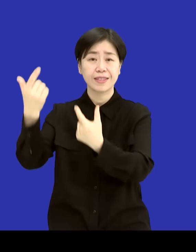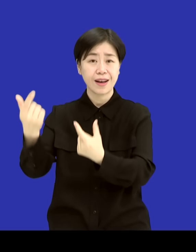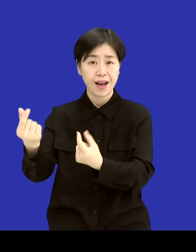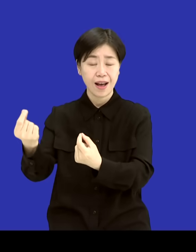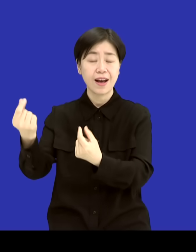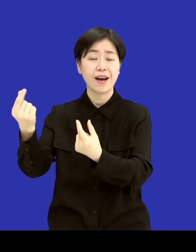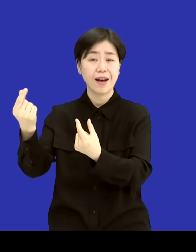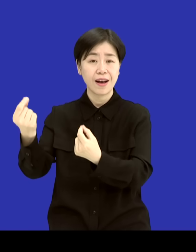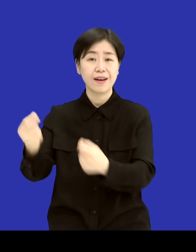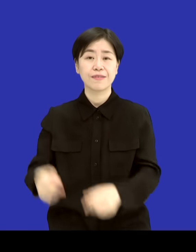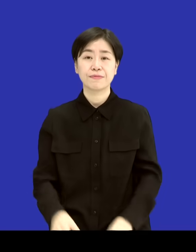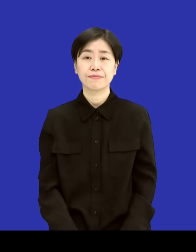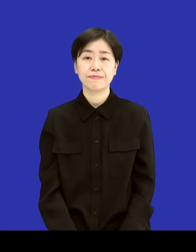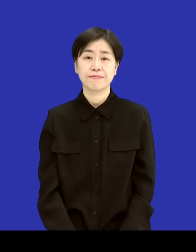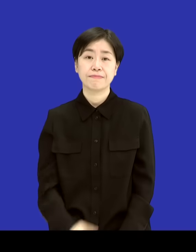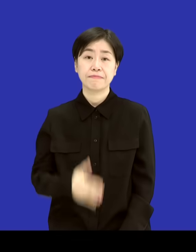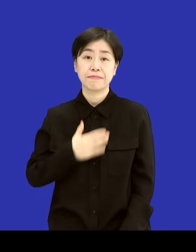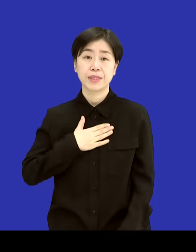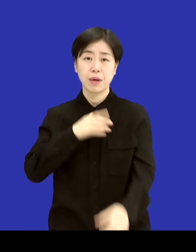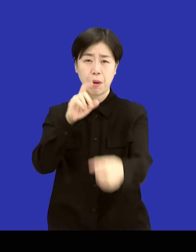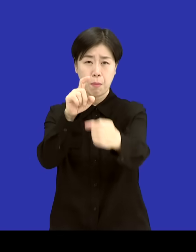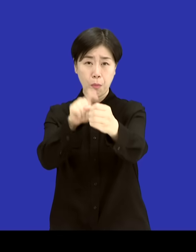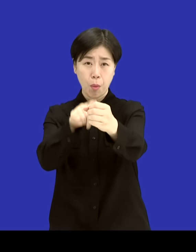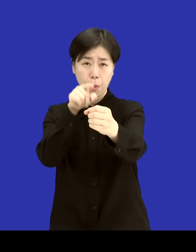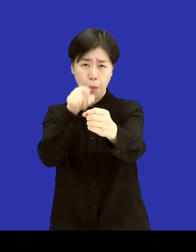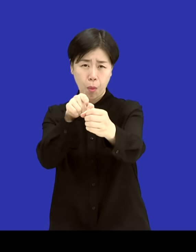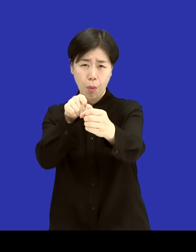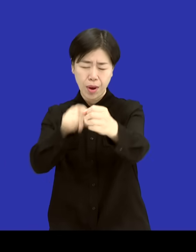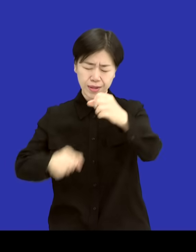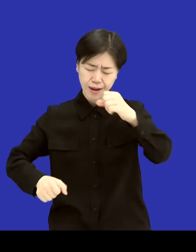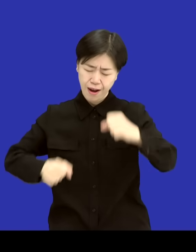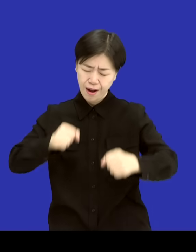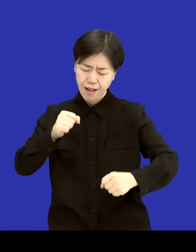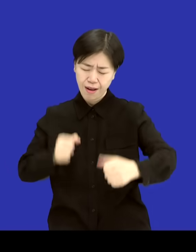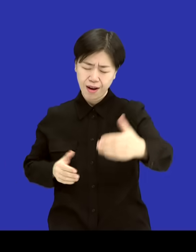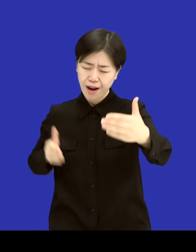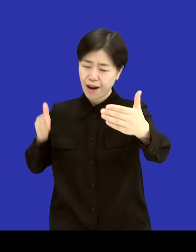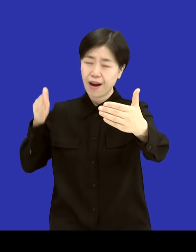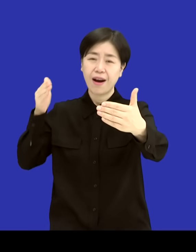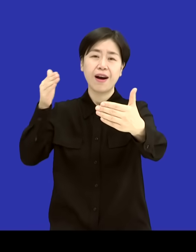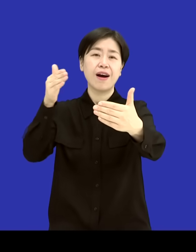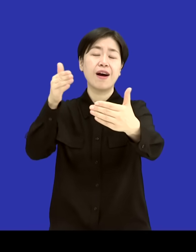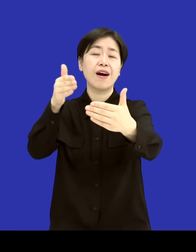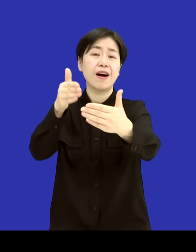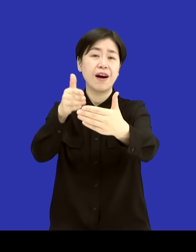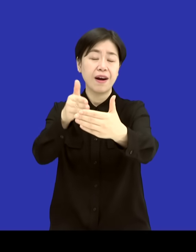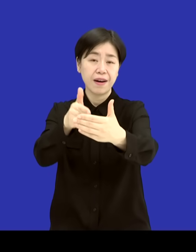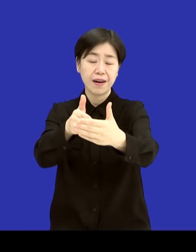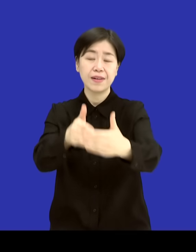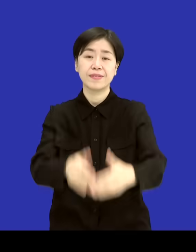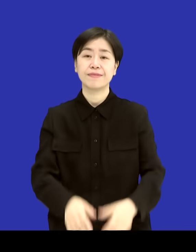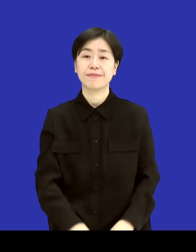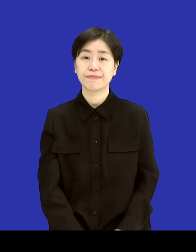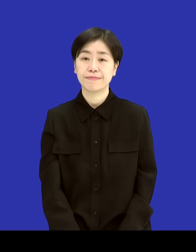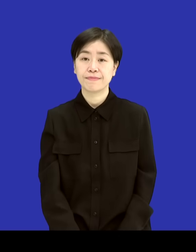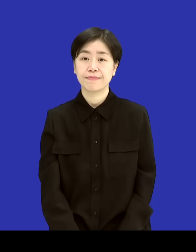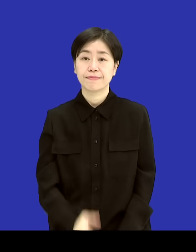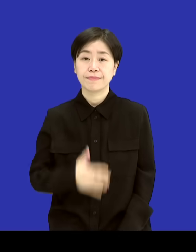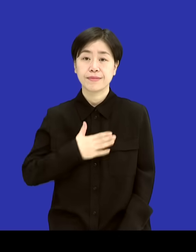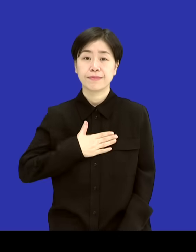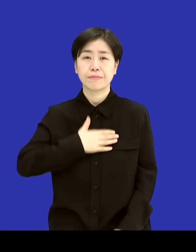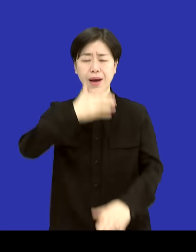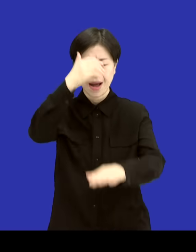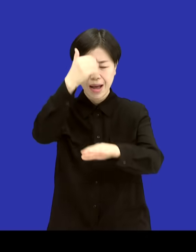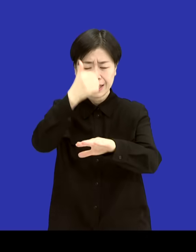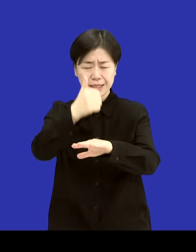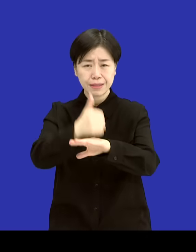은혜라 나의 달려갈 길 다 가도록